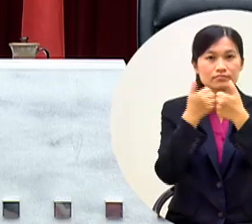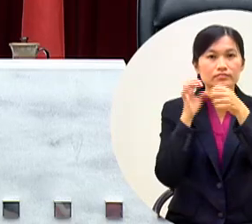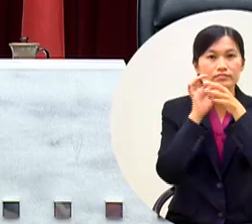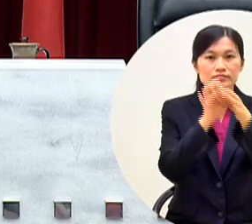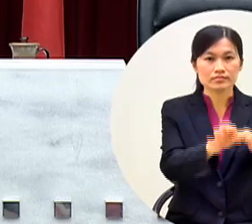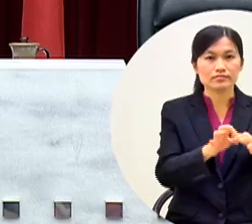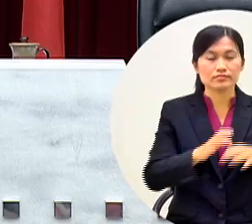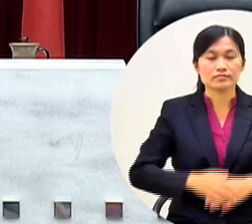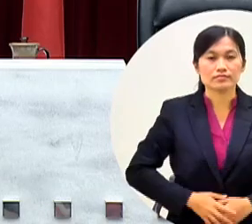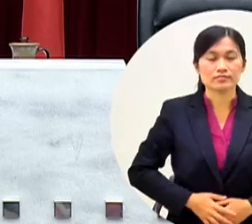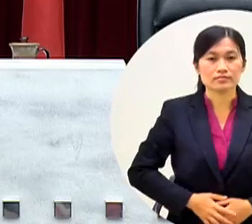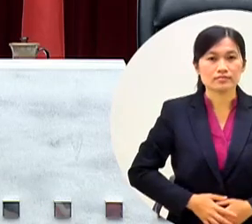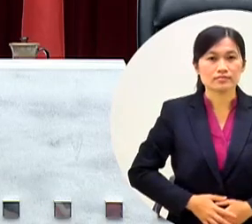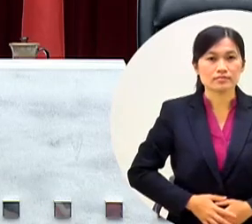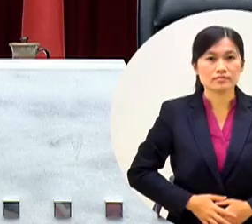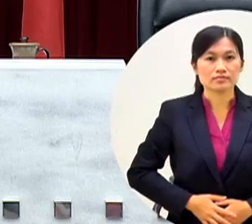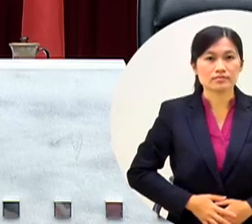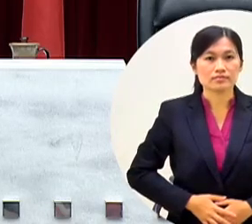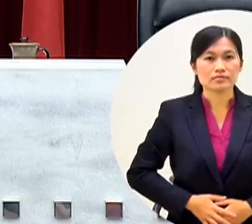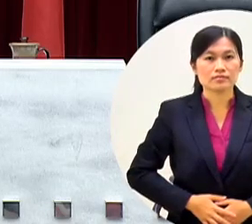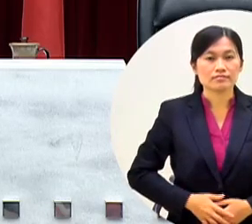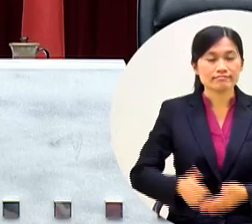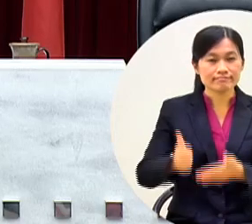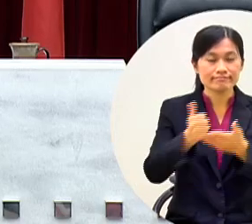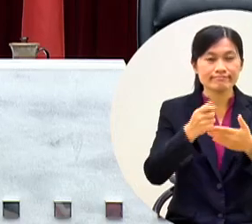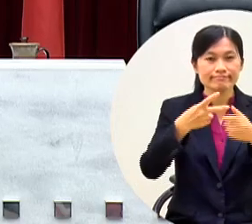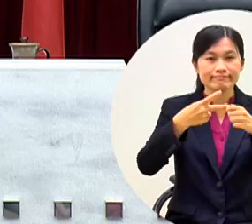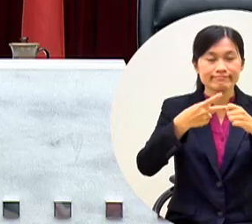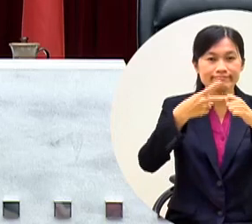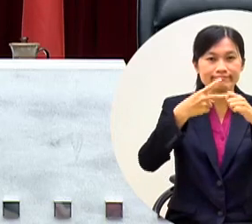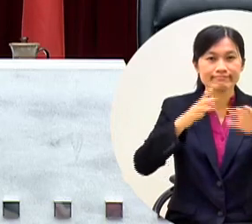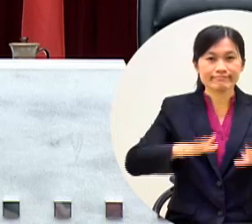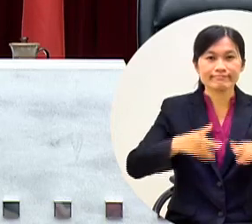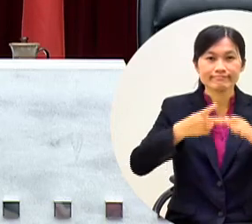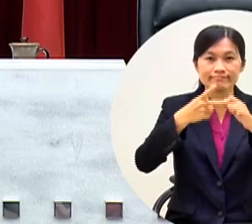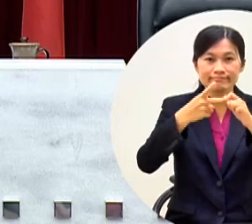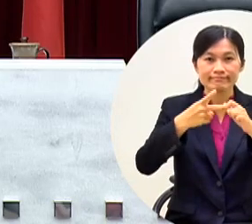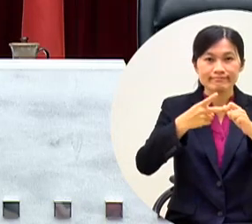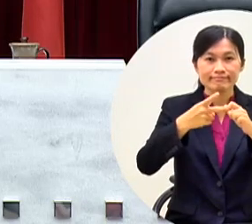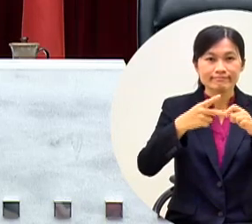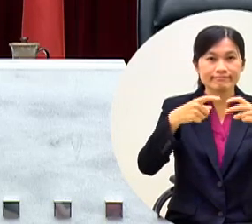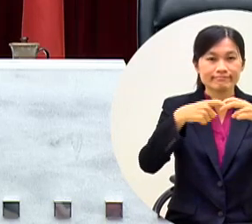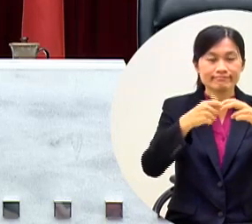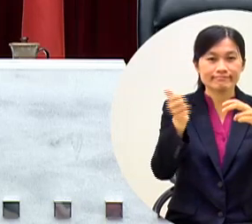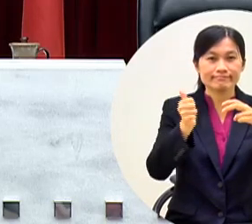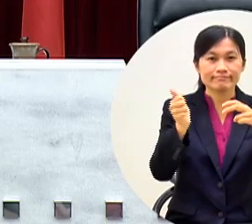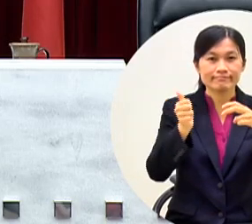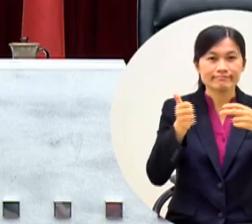继续请今天第二位质询李议员博弈质询，李议员请发言。